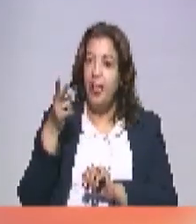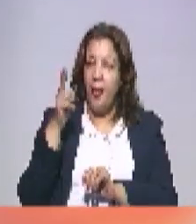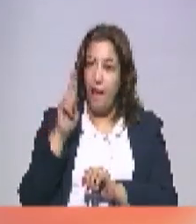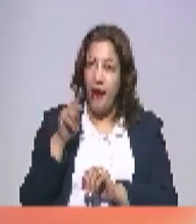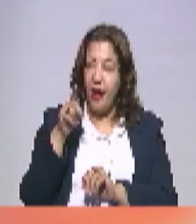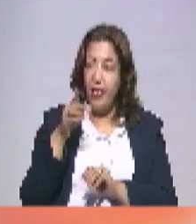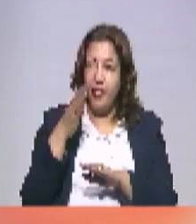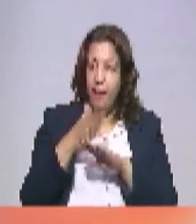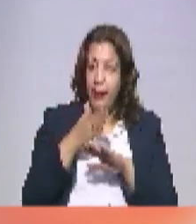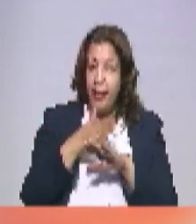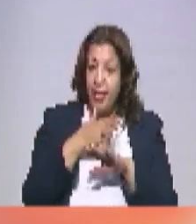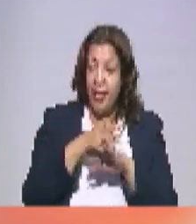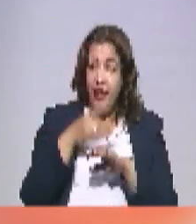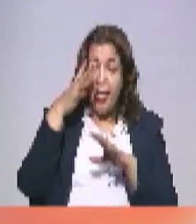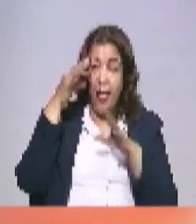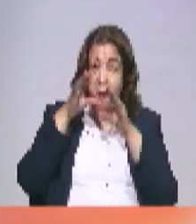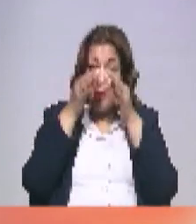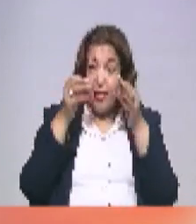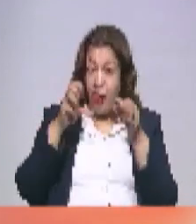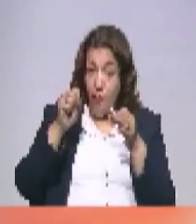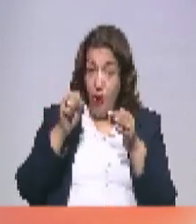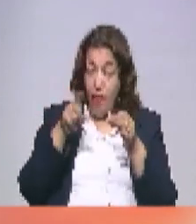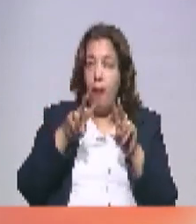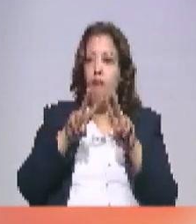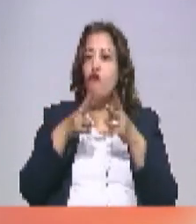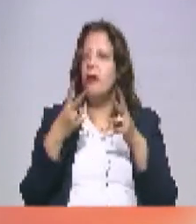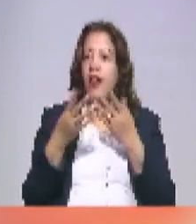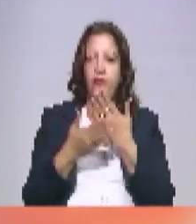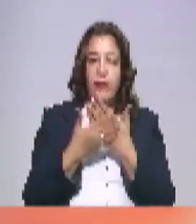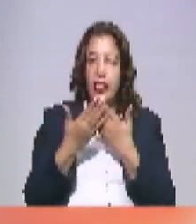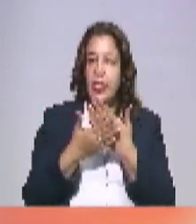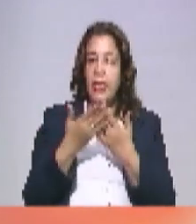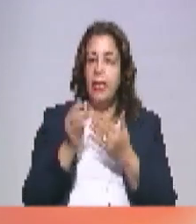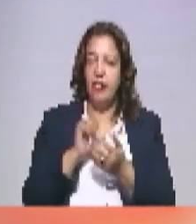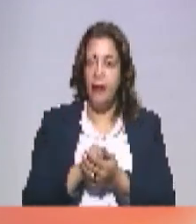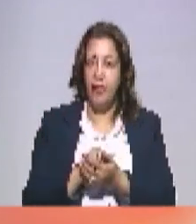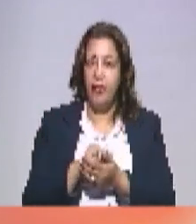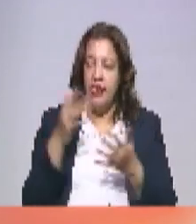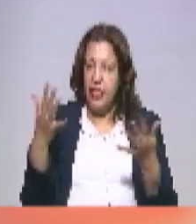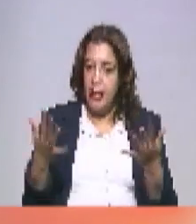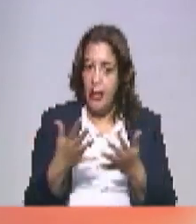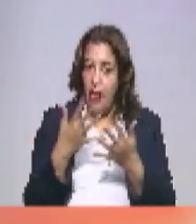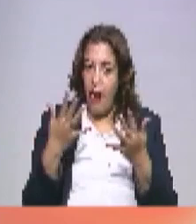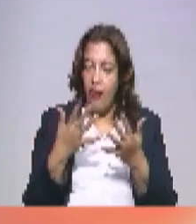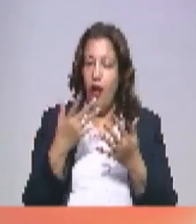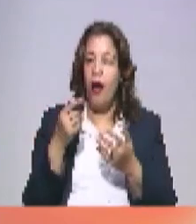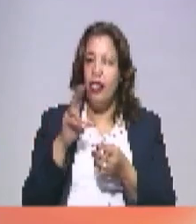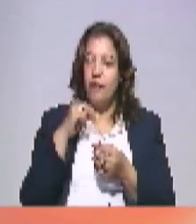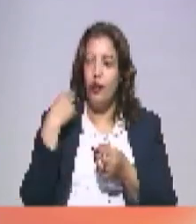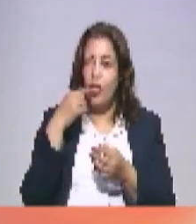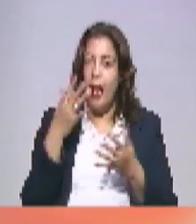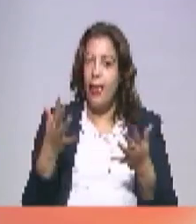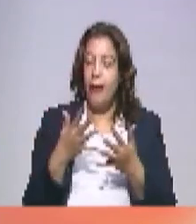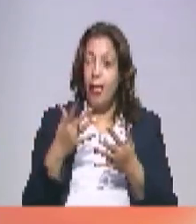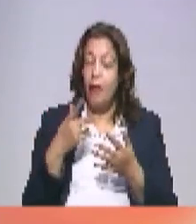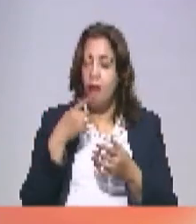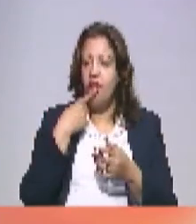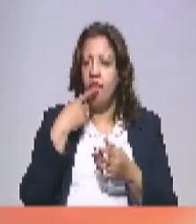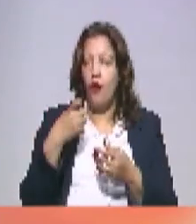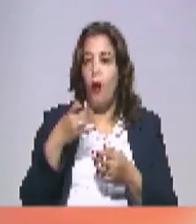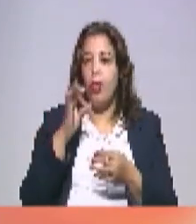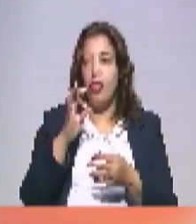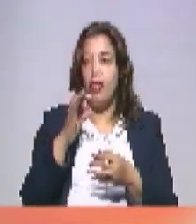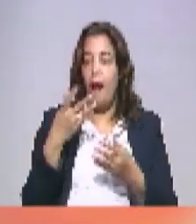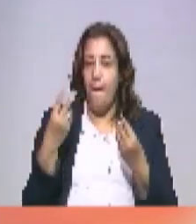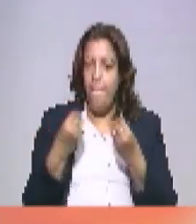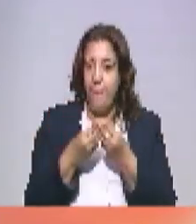دي مش مسقعه عاديه؟ لا لا، مش المسقعه اللي احنا بنعملها. هي سلطه كده بتتاخد طبق شهي كده بيتحط كده جنب